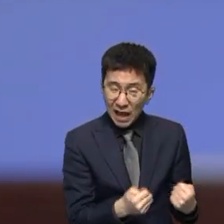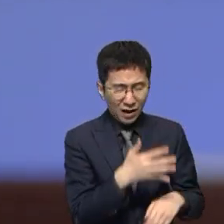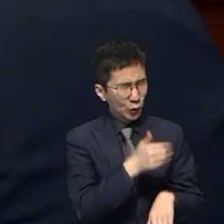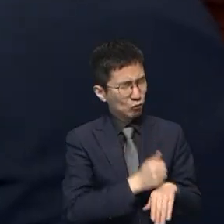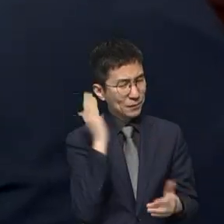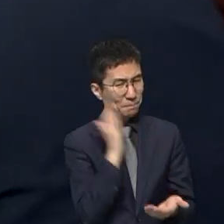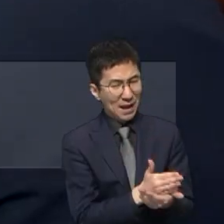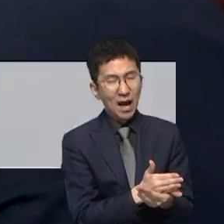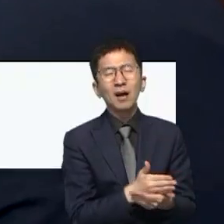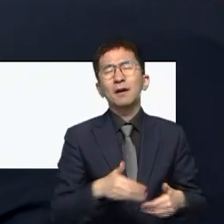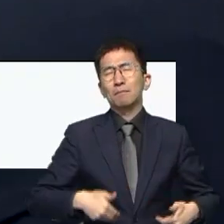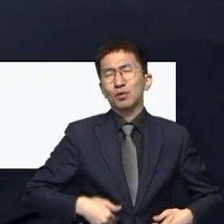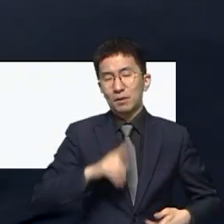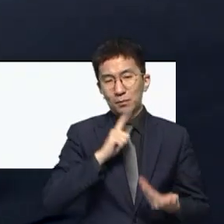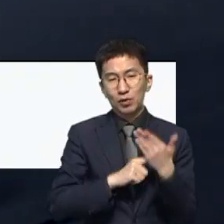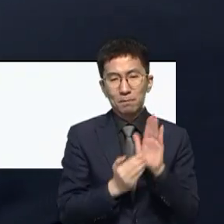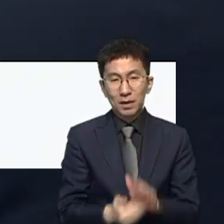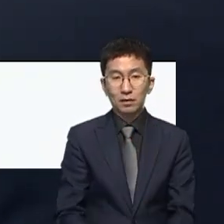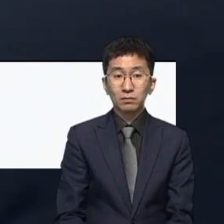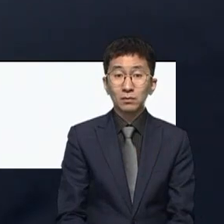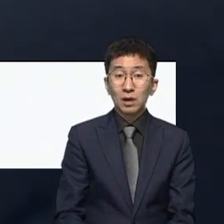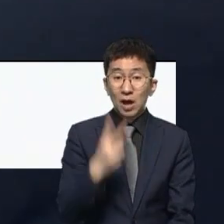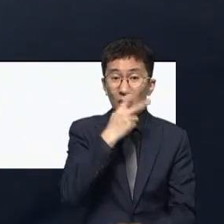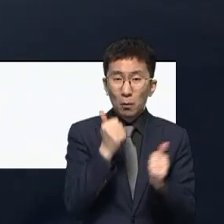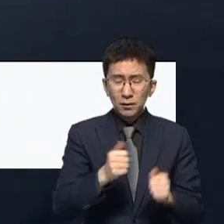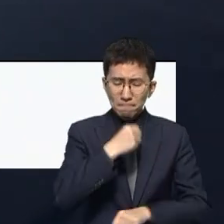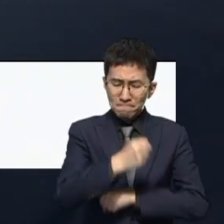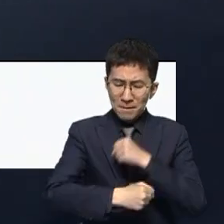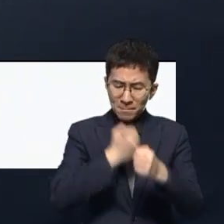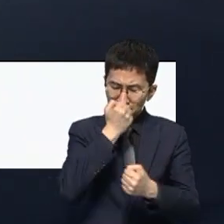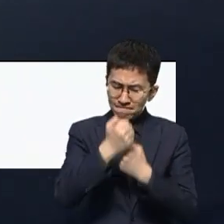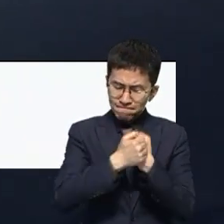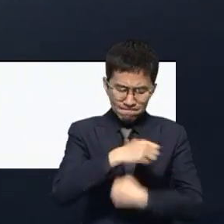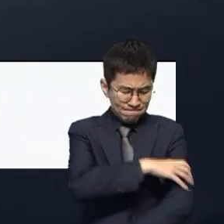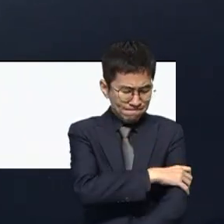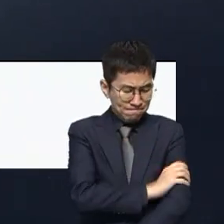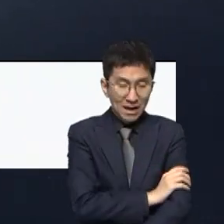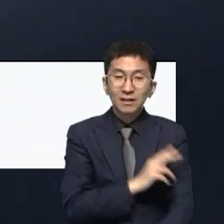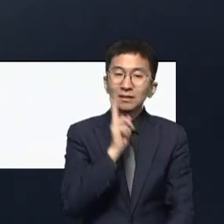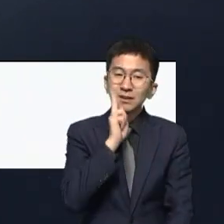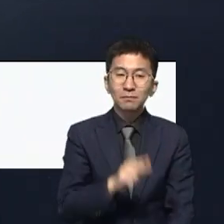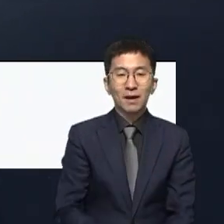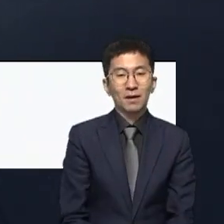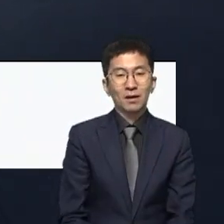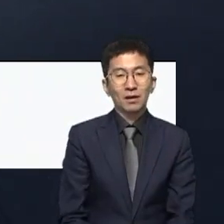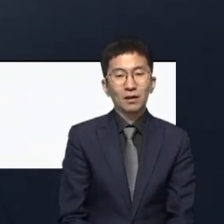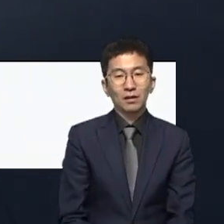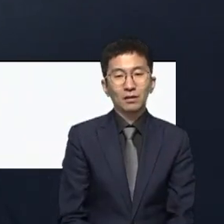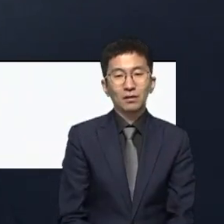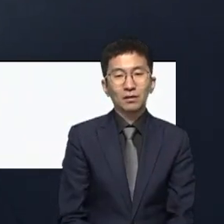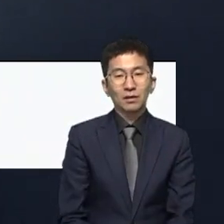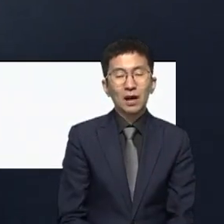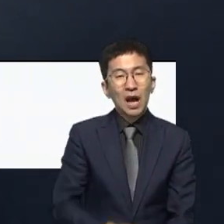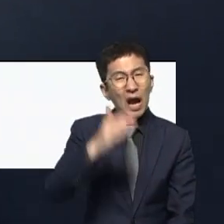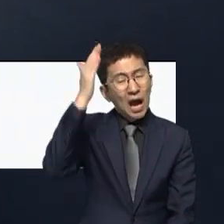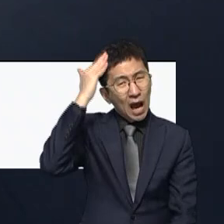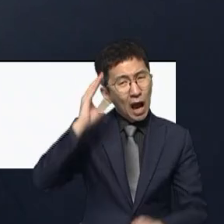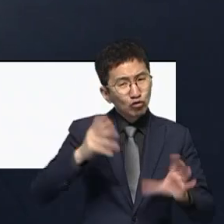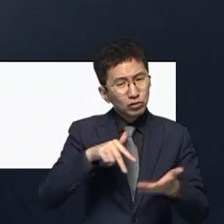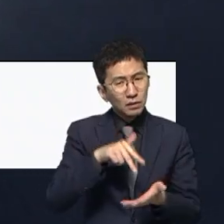강조했습니다. 때때로 무소불위 아니었습니까? 아니 저는 그거는 뭐 거의 그냥 대한민국에서는